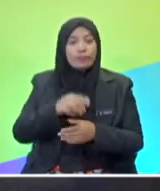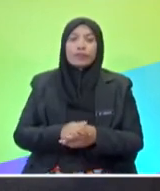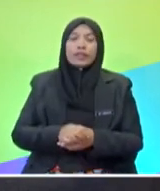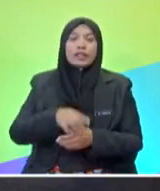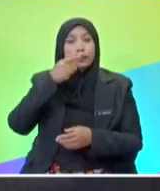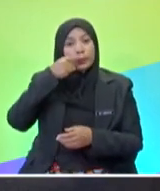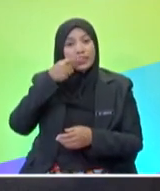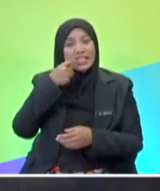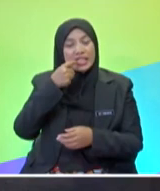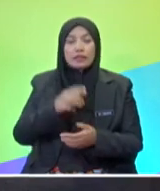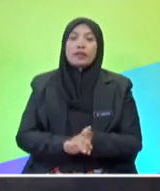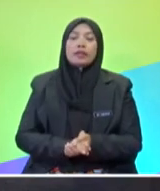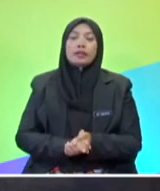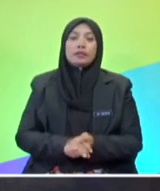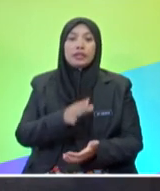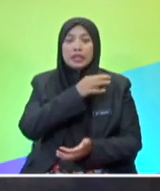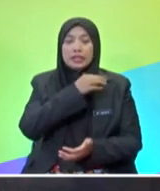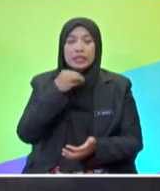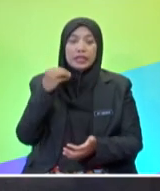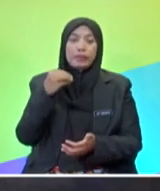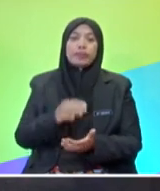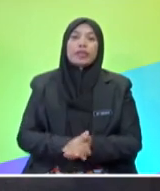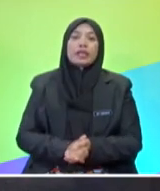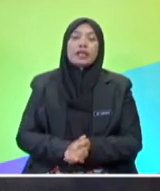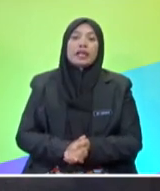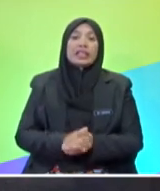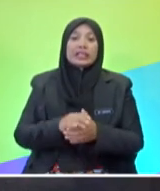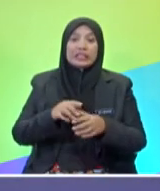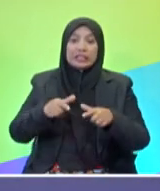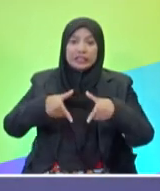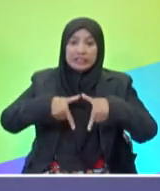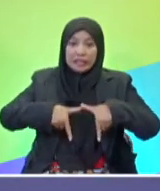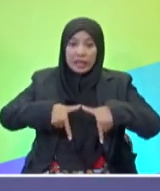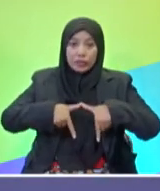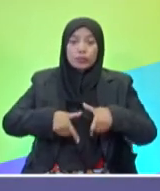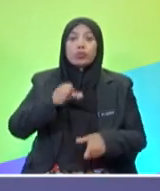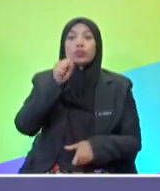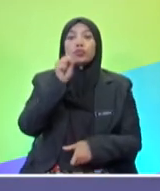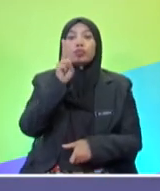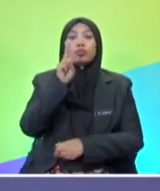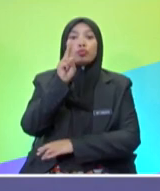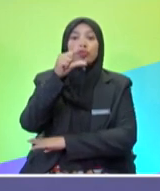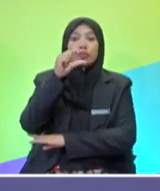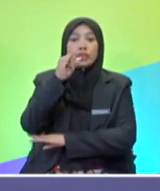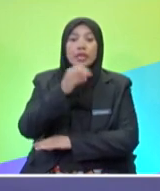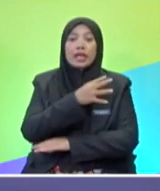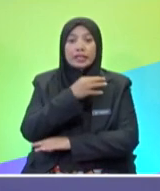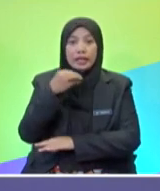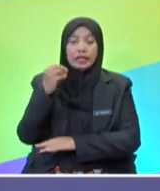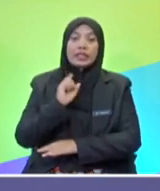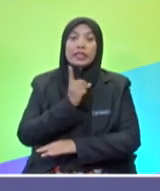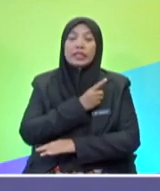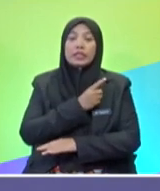gigi dan juga kita juga boleh pakai sugi, kayu sugi. Okey,